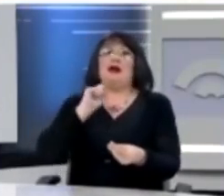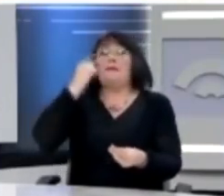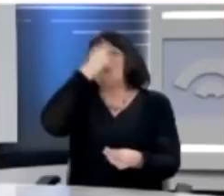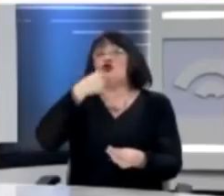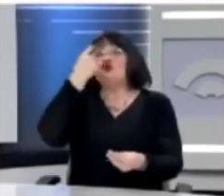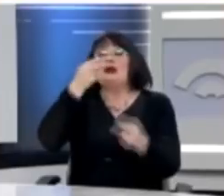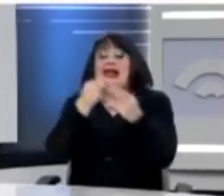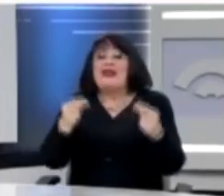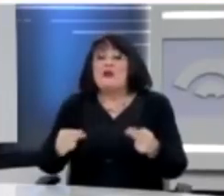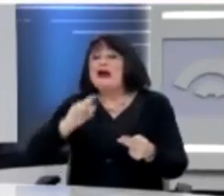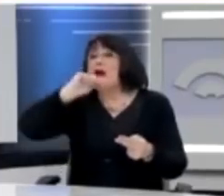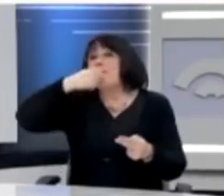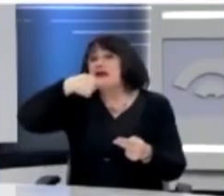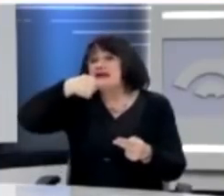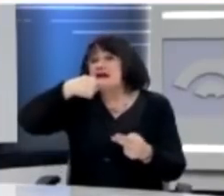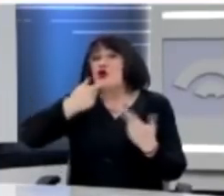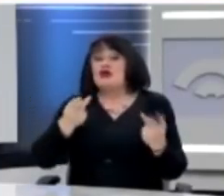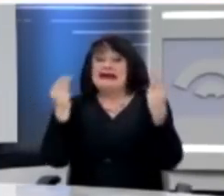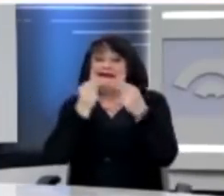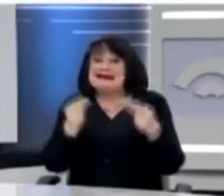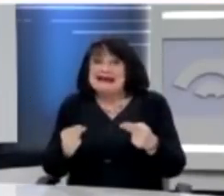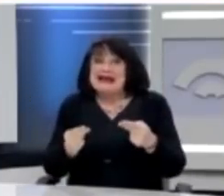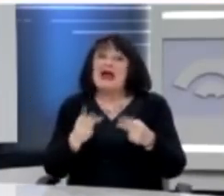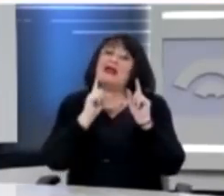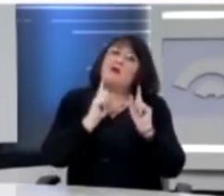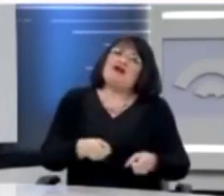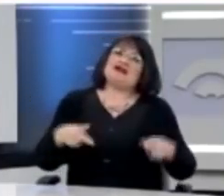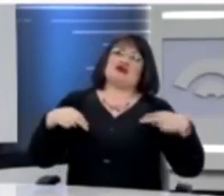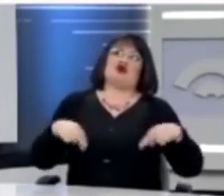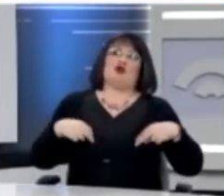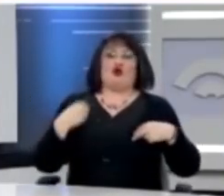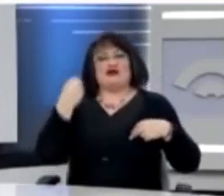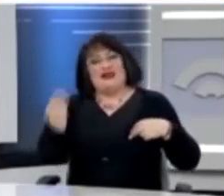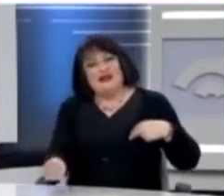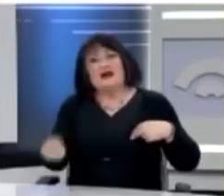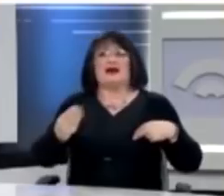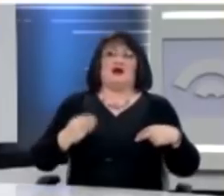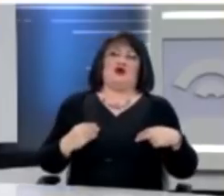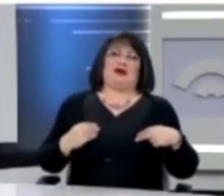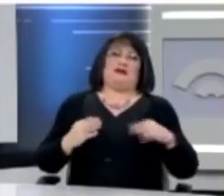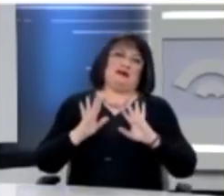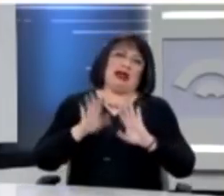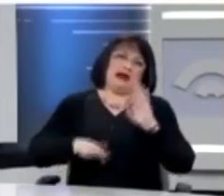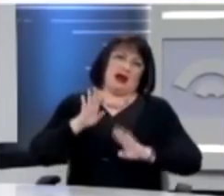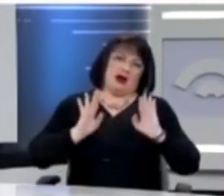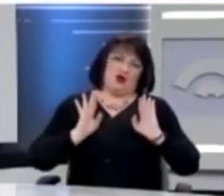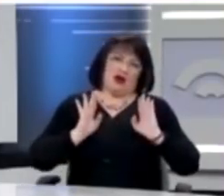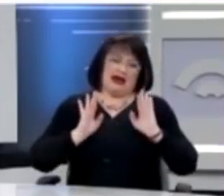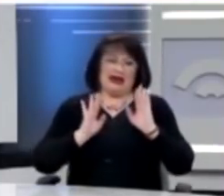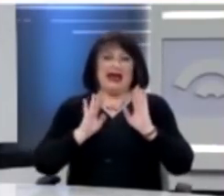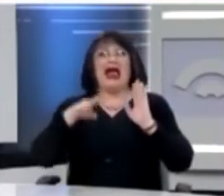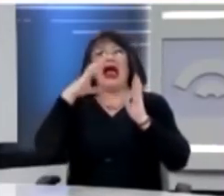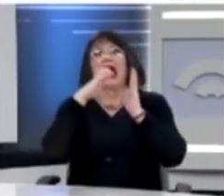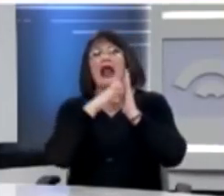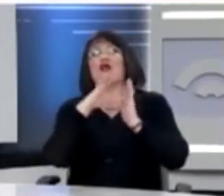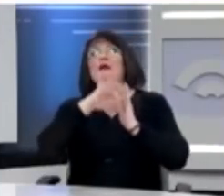προσωπικών δεδομένων και ιδίως τα στοιχεία σε σχέση με την αντιπροσωπευτικότητα. Στο σημείο 5 του